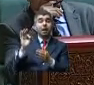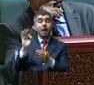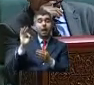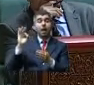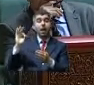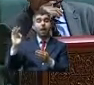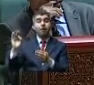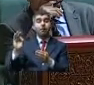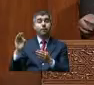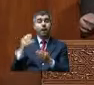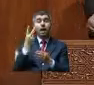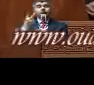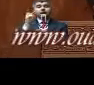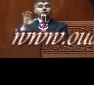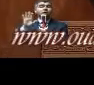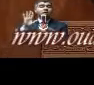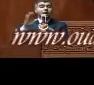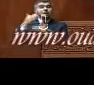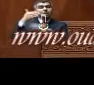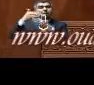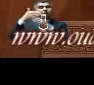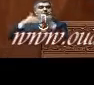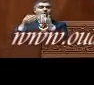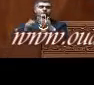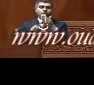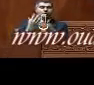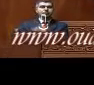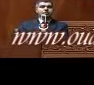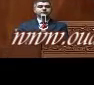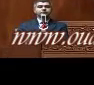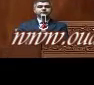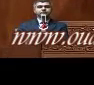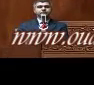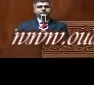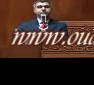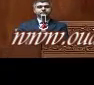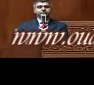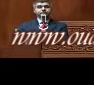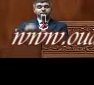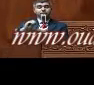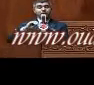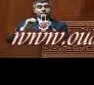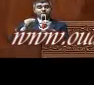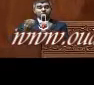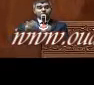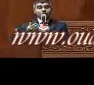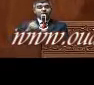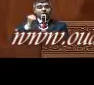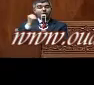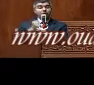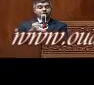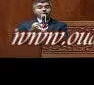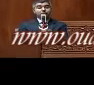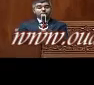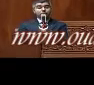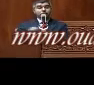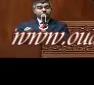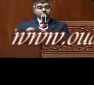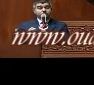إنتاج السنوي فوق 2016. سيد رئيس، إن إشكالية التشغيل باتت تعرق